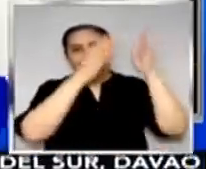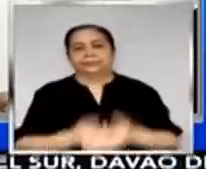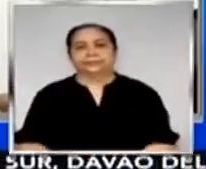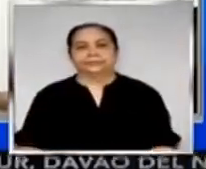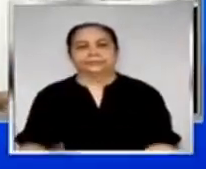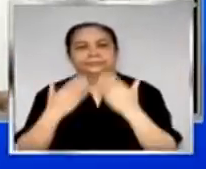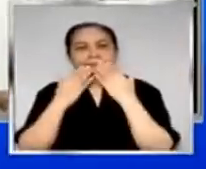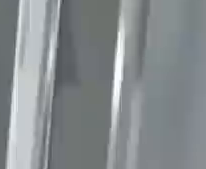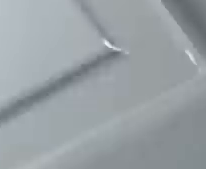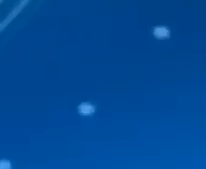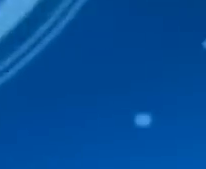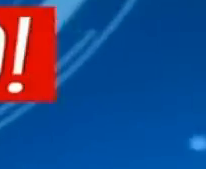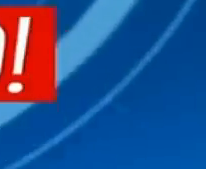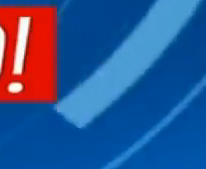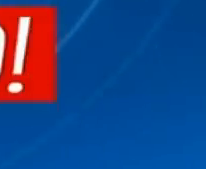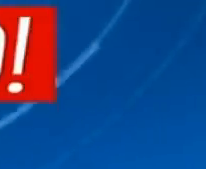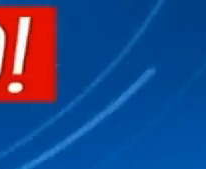salamat, Jonathan Andal.